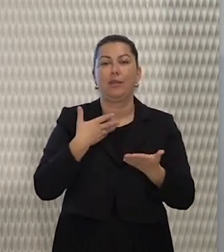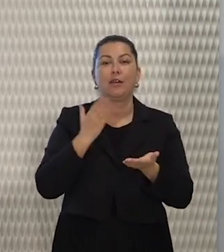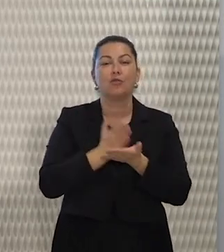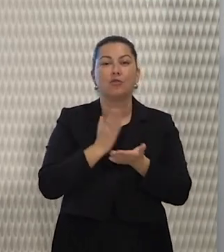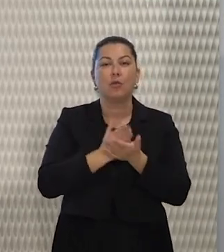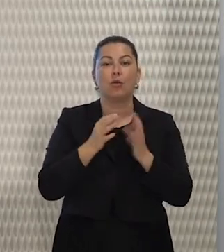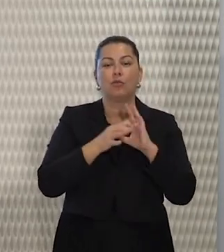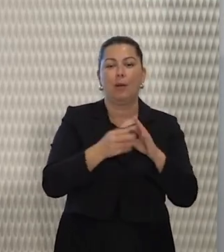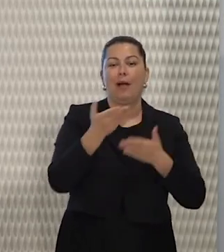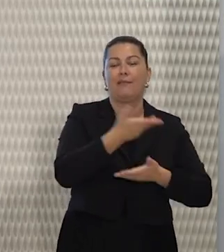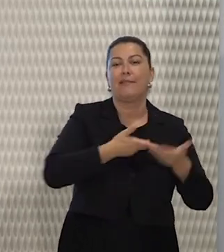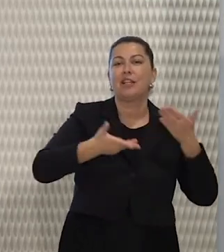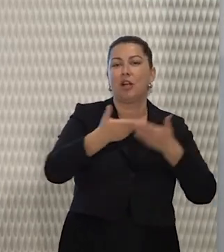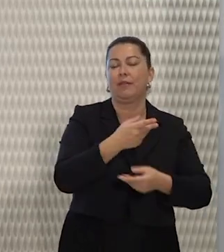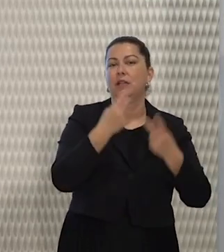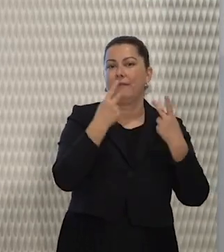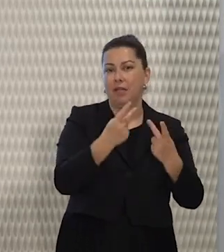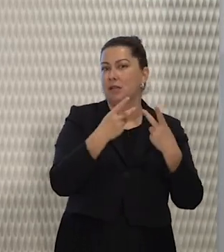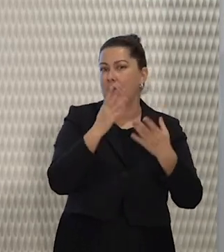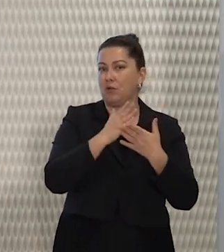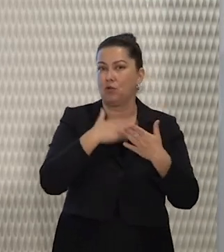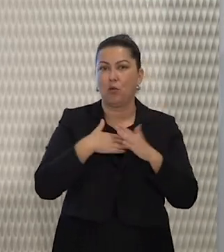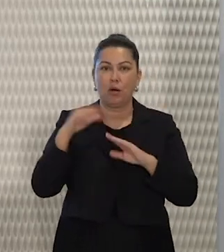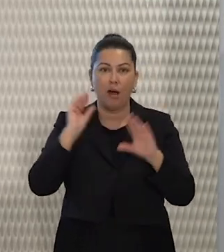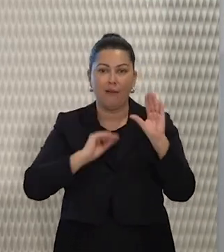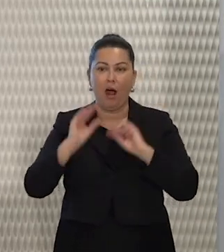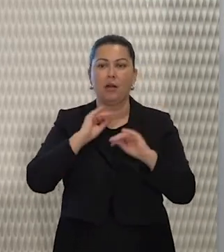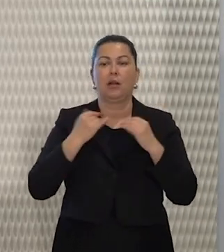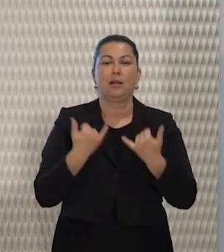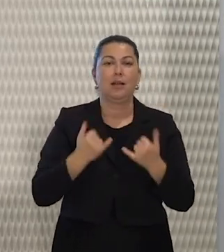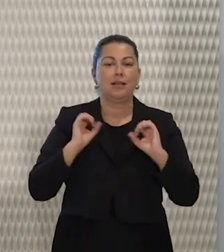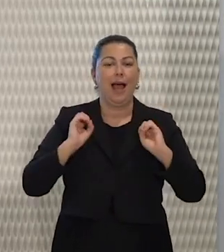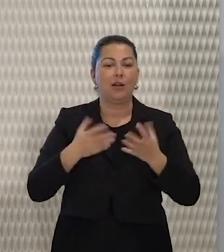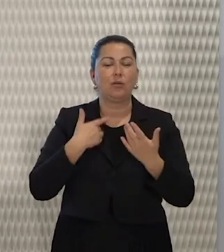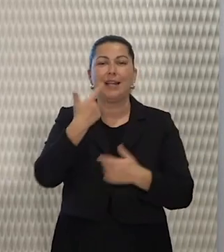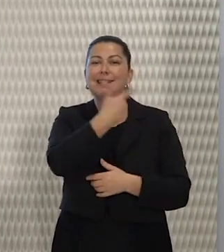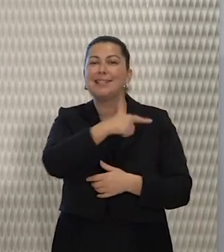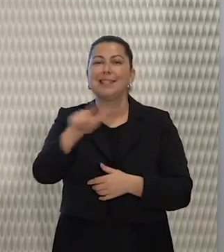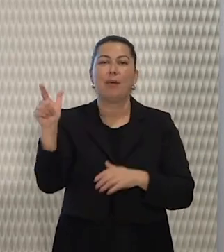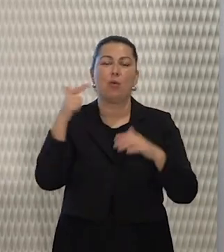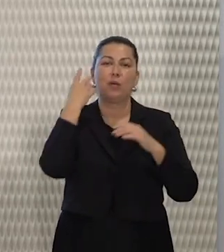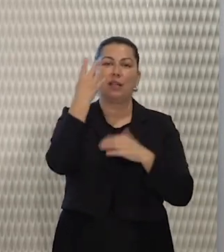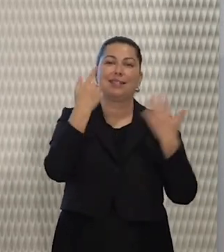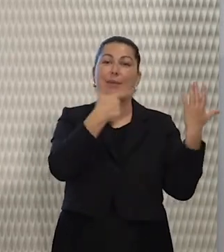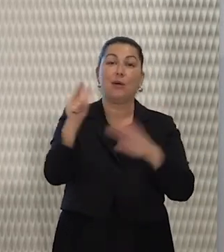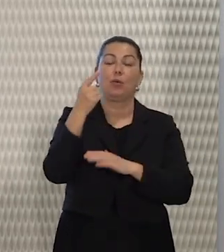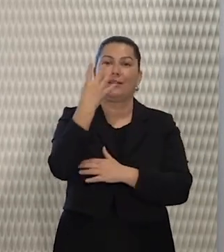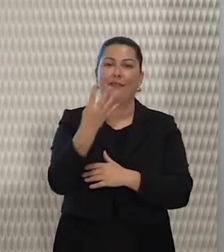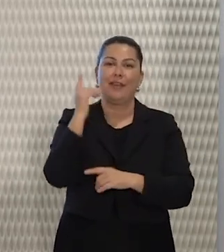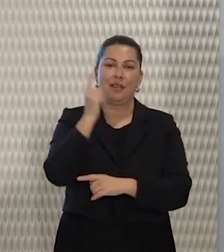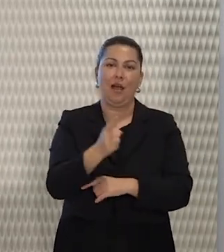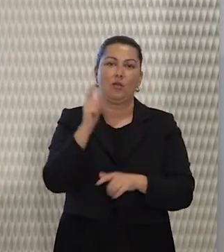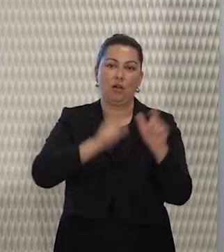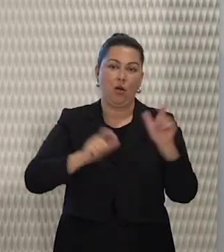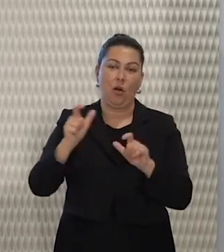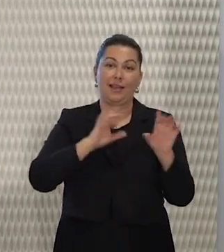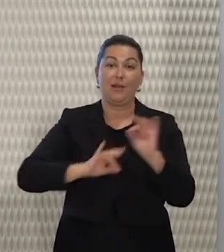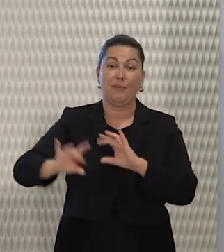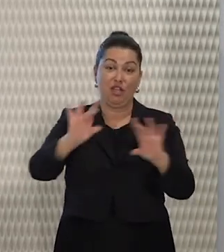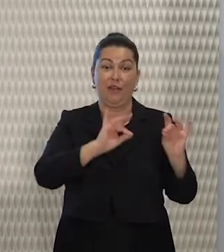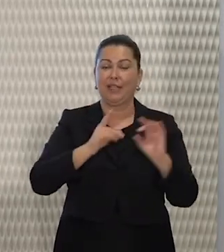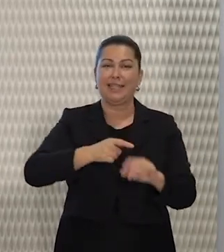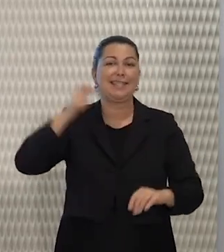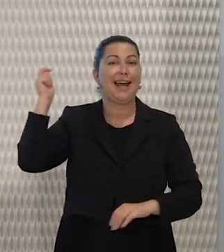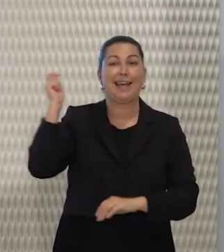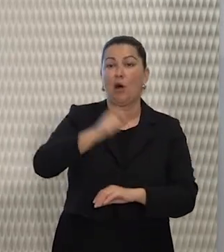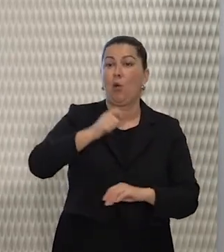von der wirtschaftlichen Relevanz auch mitbekommen. Wir haben aktuell 704.000 Menschen in Beschäftigung in Oberösterreich. Das ist eine Rekordbeschäftigung. Noch nie waren